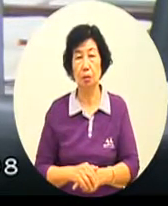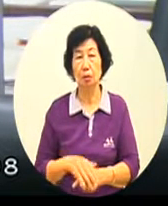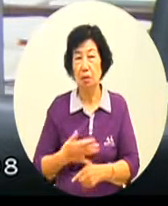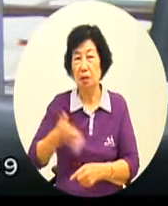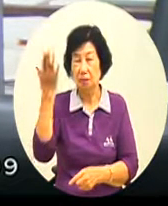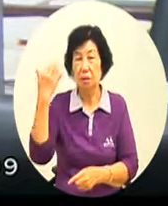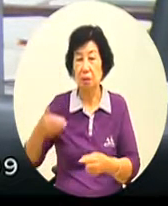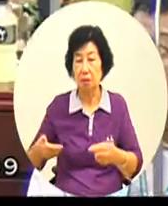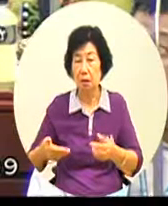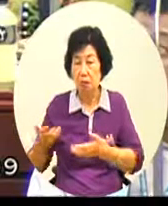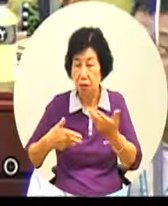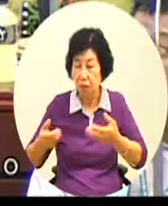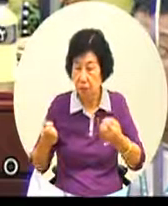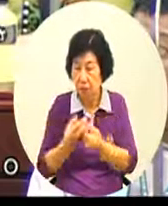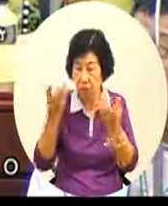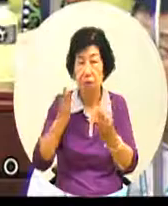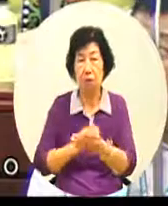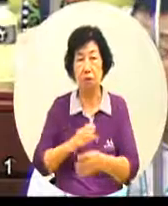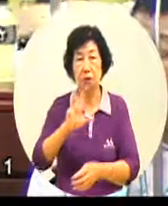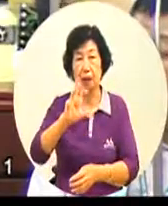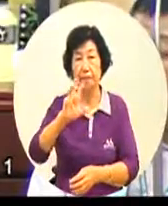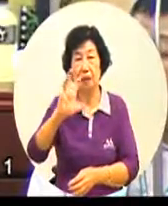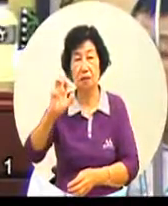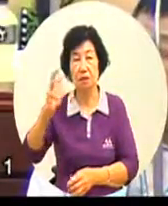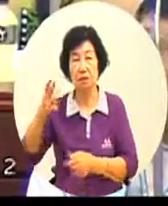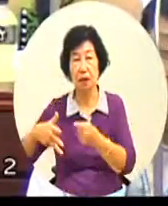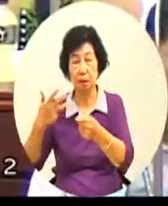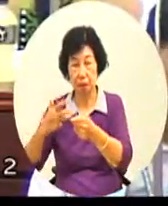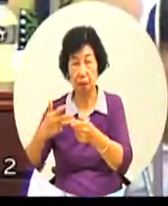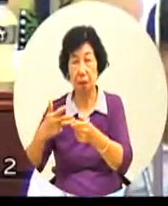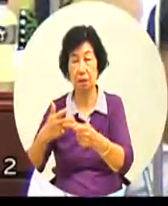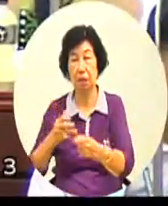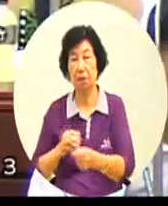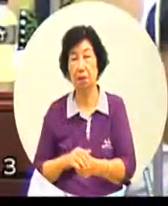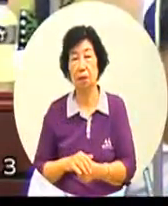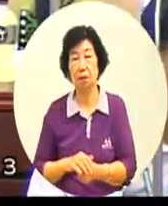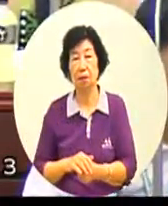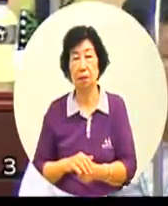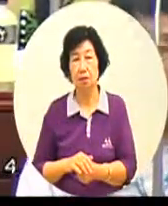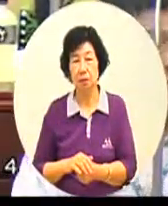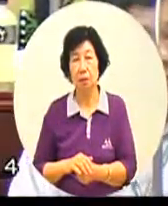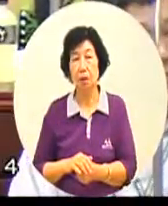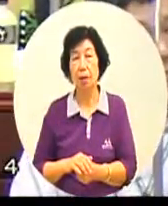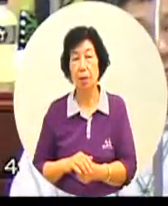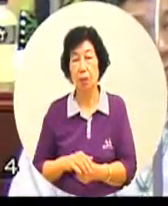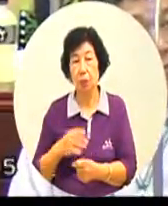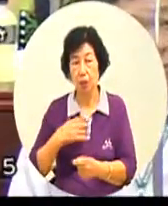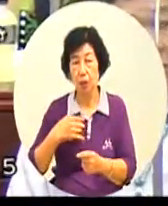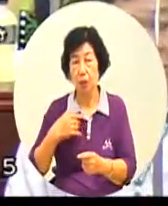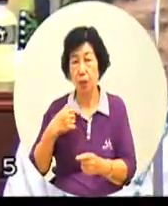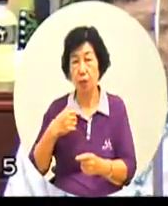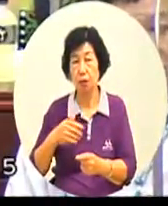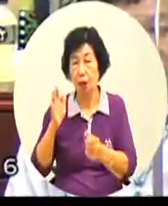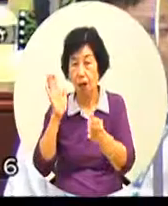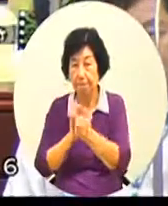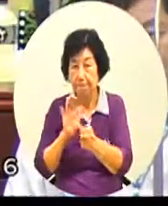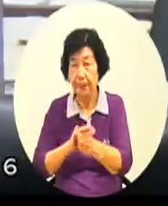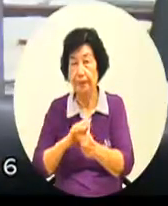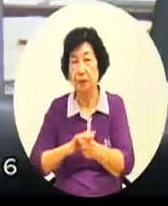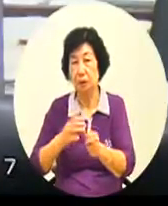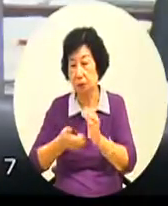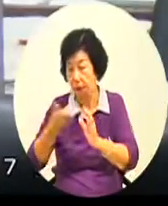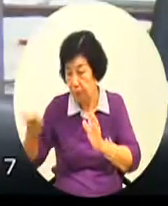违建。那在88年的时候我们本身就有进行过安置。 是，主委你只要跟我讲